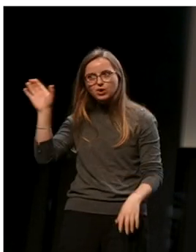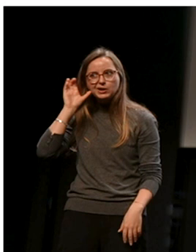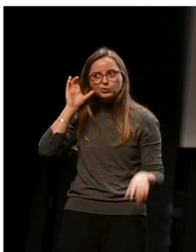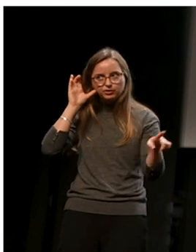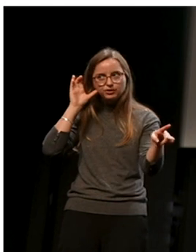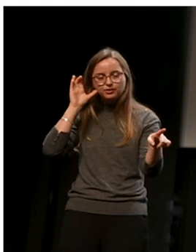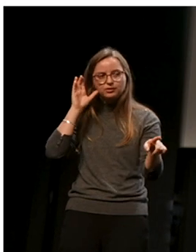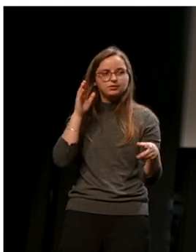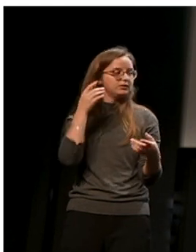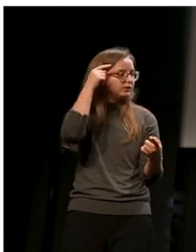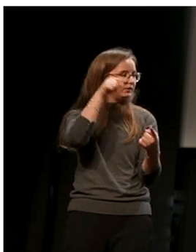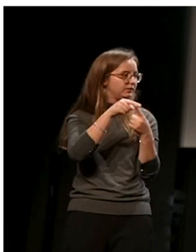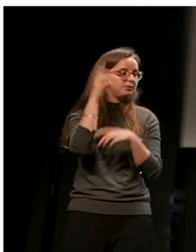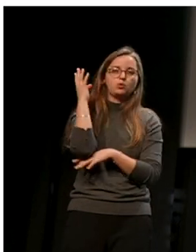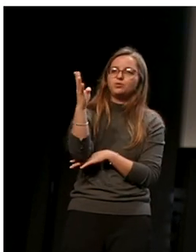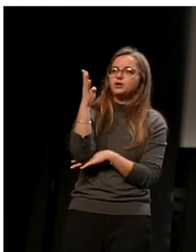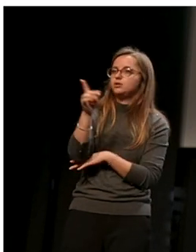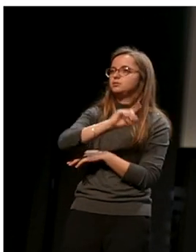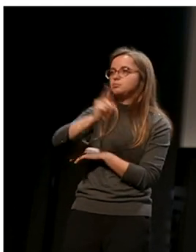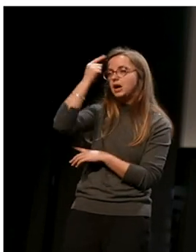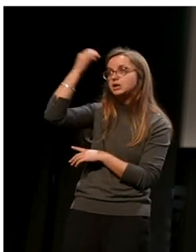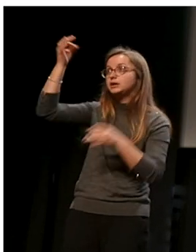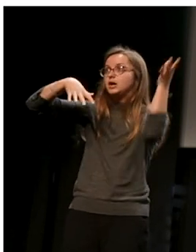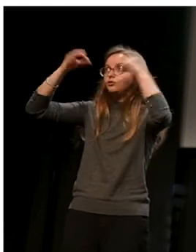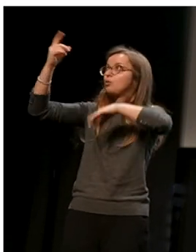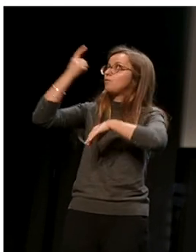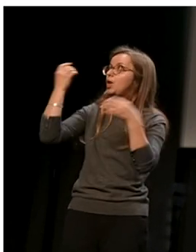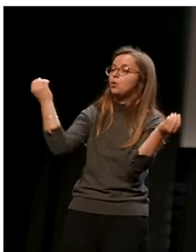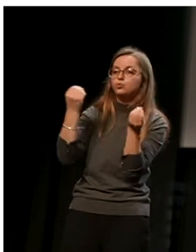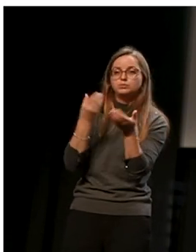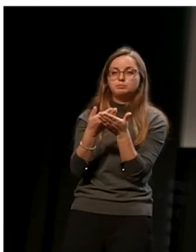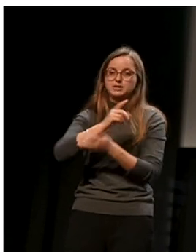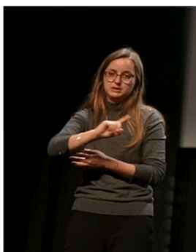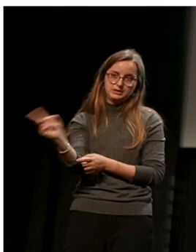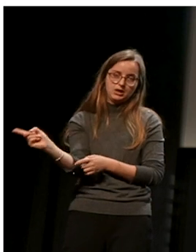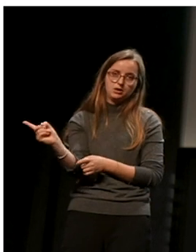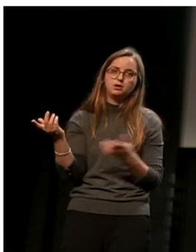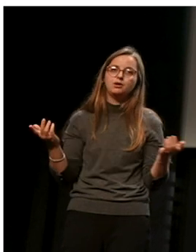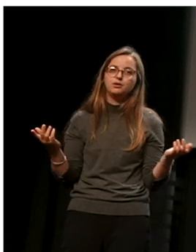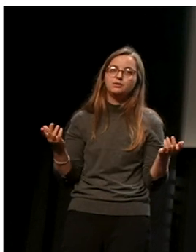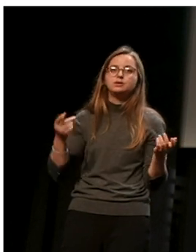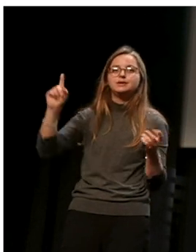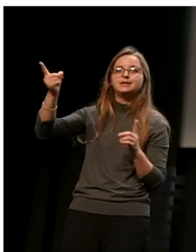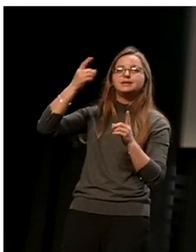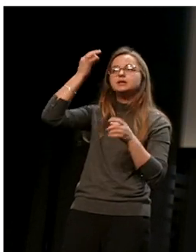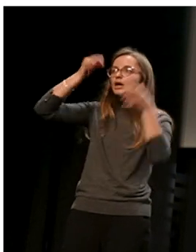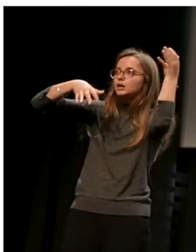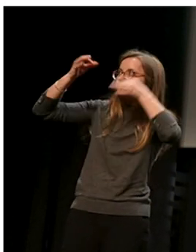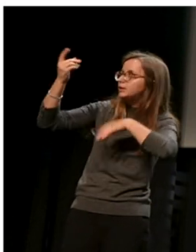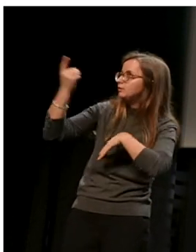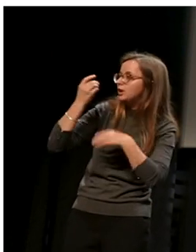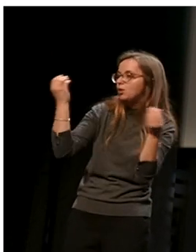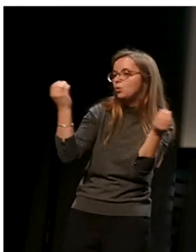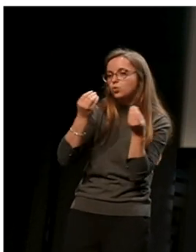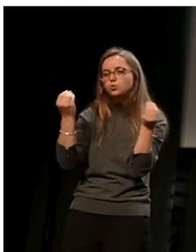Et c'est pas le sujet de la conférence. C'est ce que c'est que la créativité. Denis Bergeram aussi avait été un sujet qui était pas mal là-dessus. C'est quoi la créativité? C'est quoi la